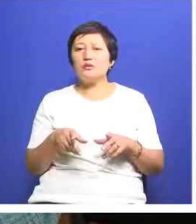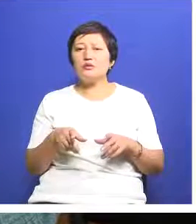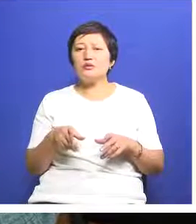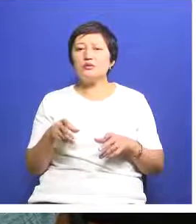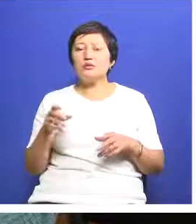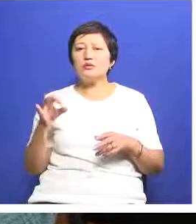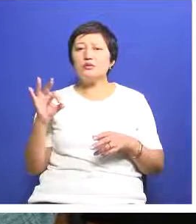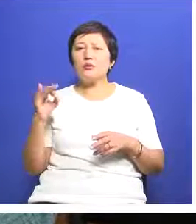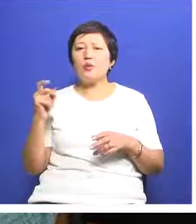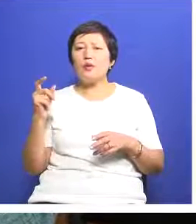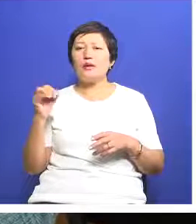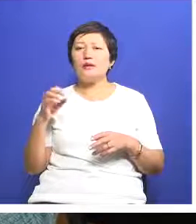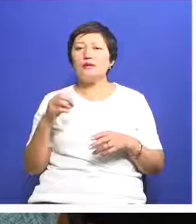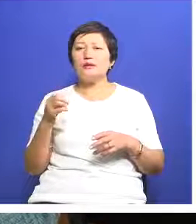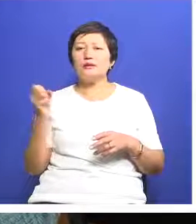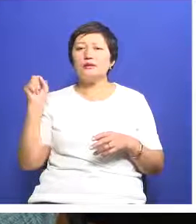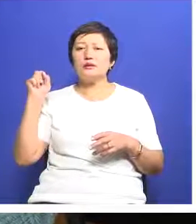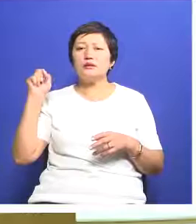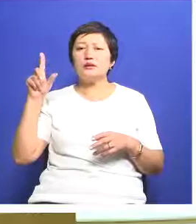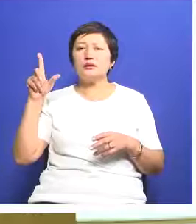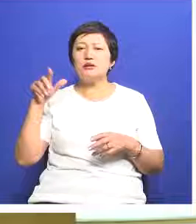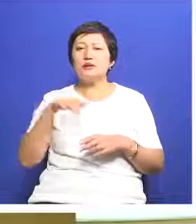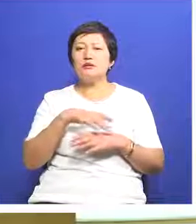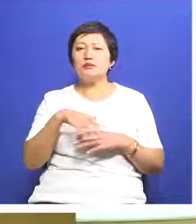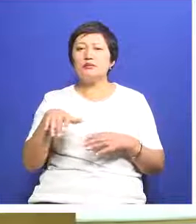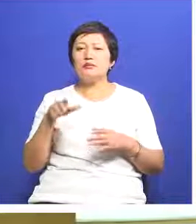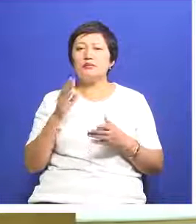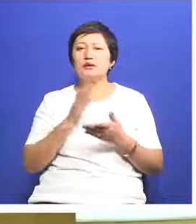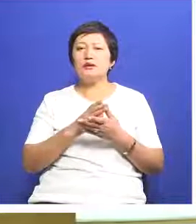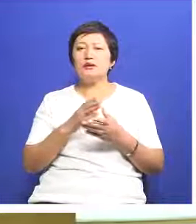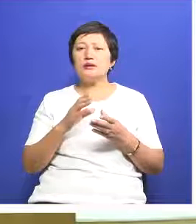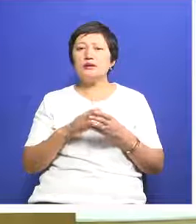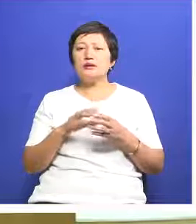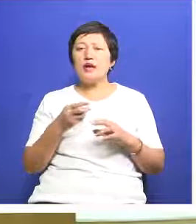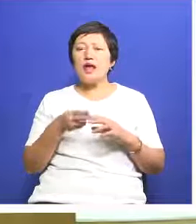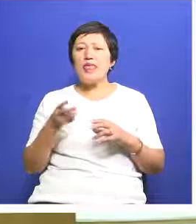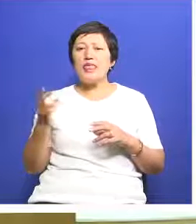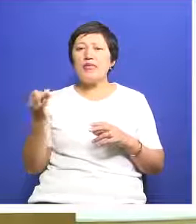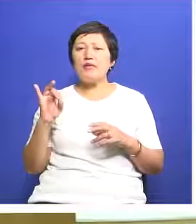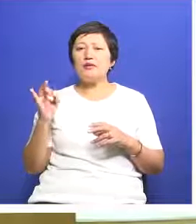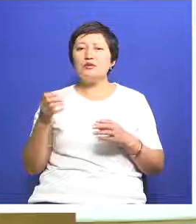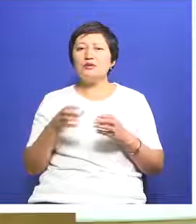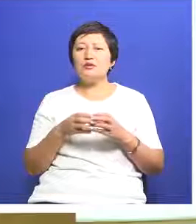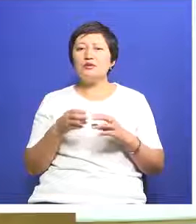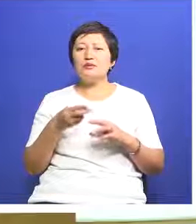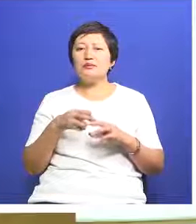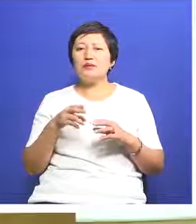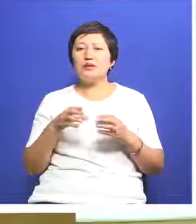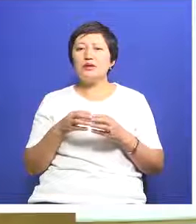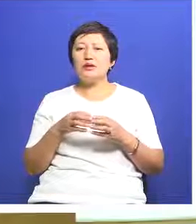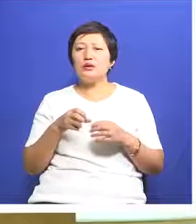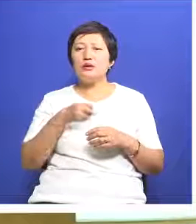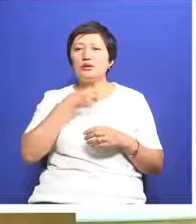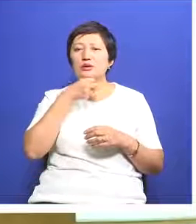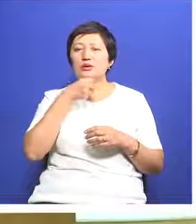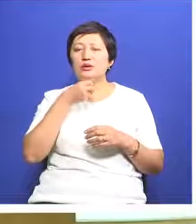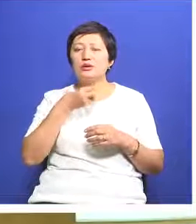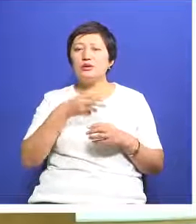жолында қойылған жарықтарымыз бар, басқа бар. Және де сол жерде демеушілер есебінен үлкен